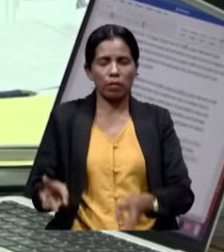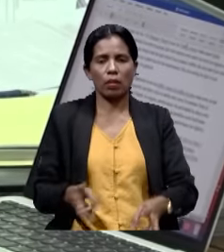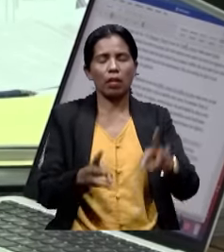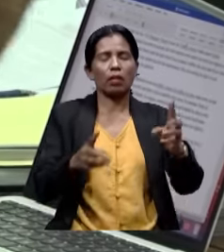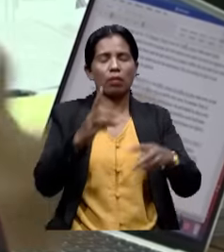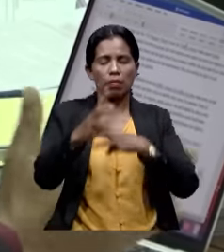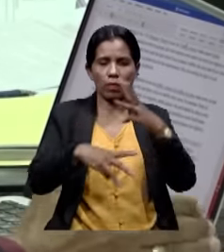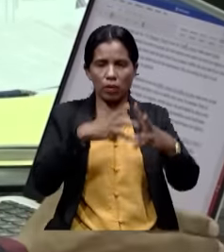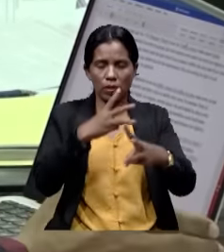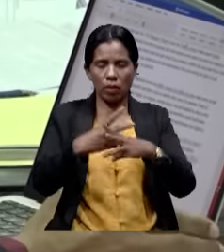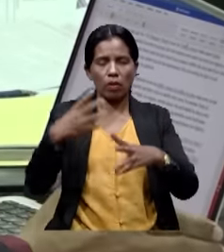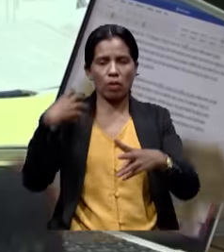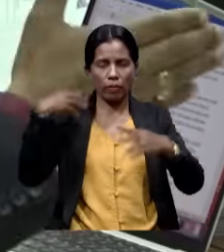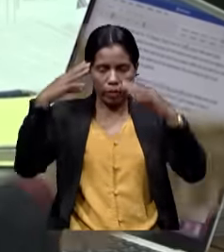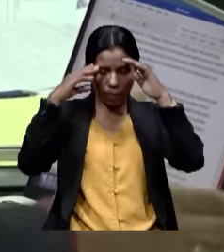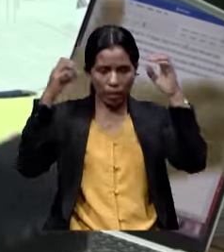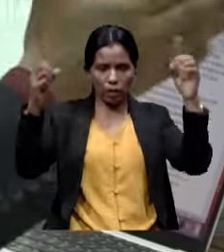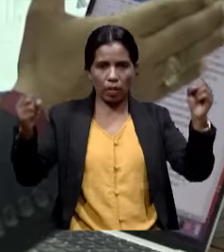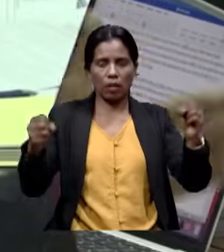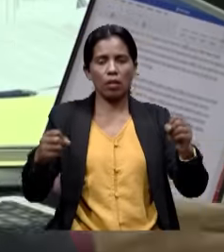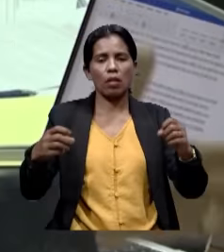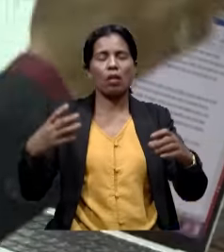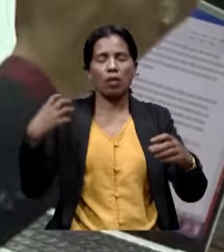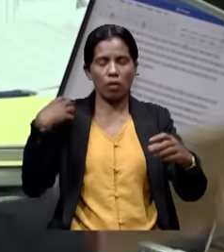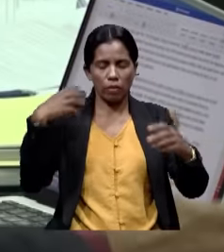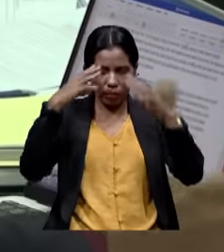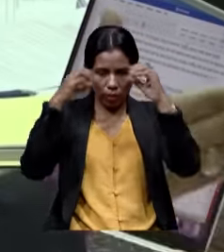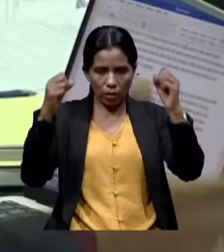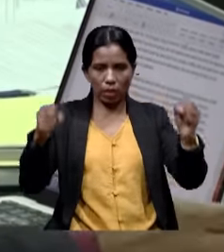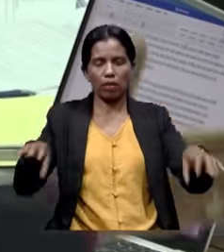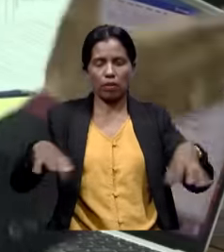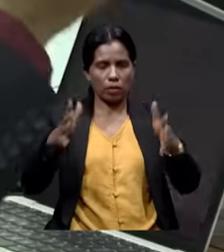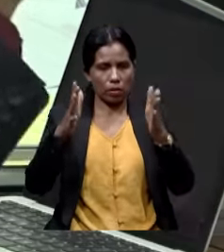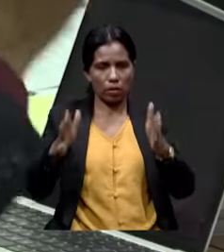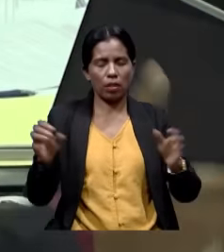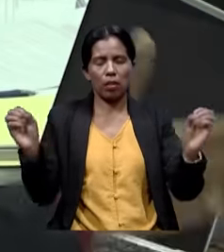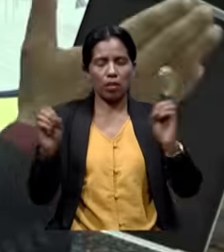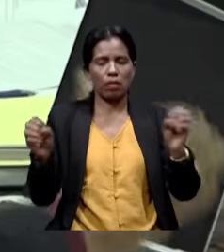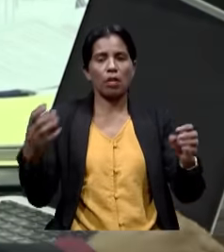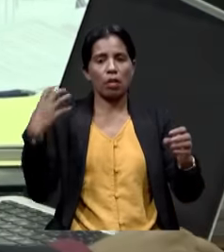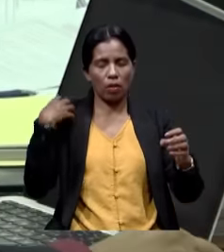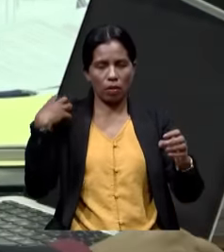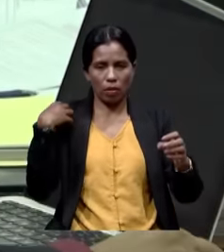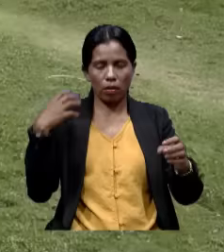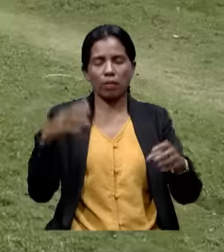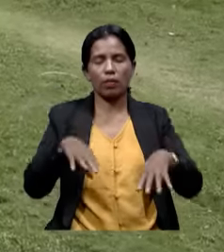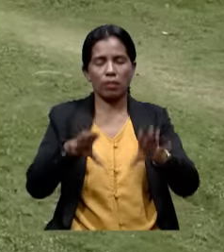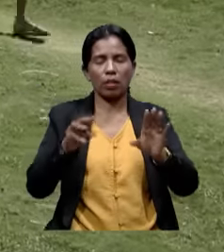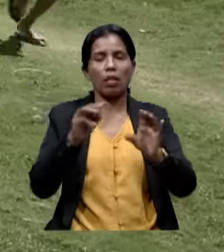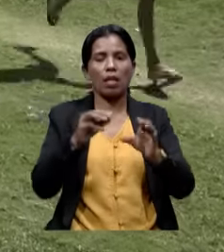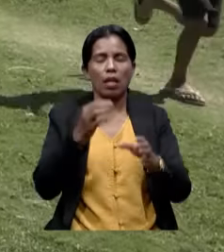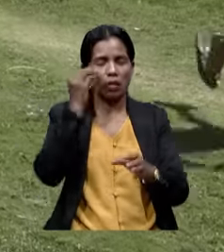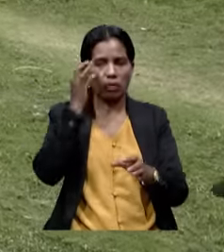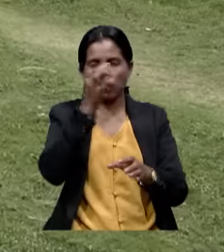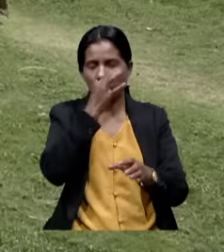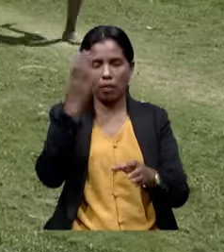katak. Palas du presiden ter republika na palas du ba presiden ter republika o funcionari. La hoze palas du ba ya hangai fuan en ba.